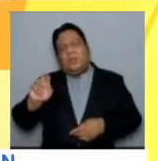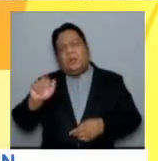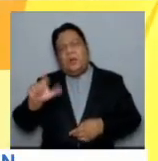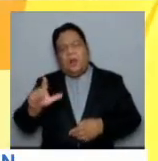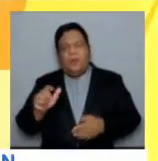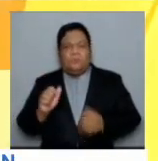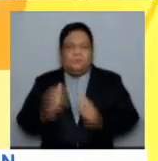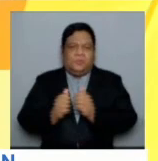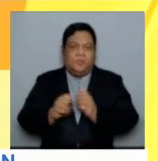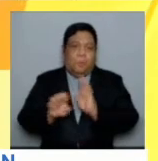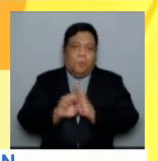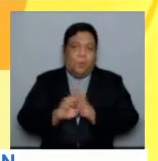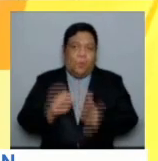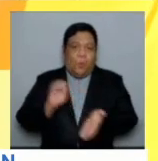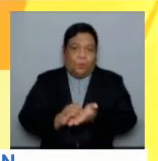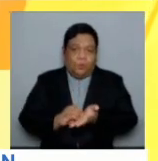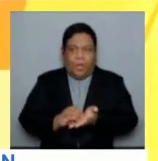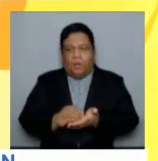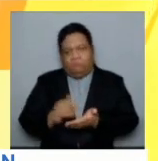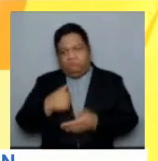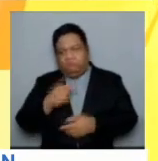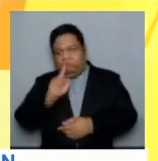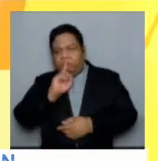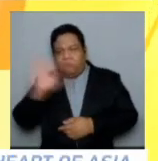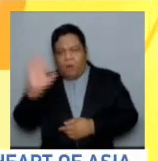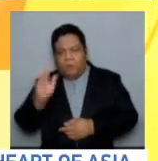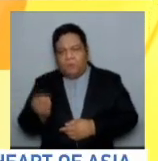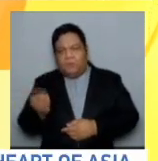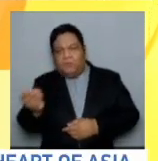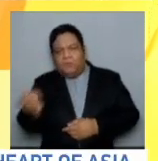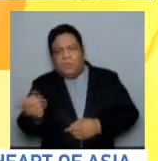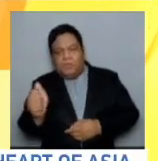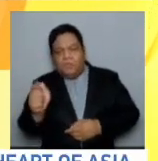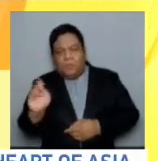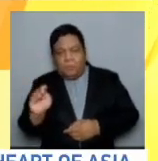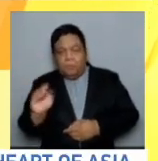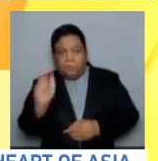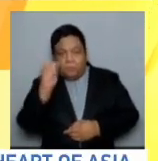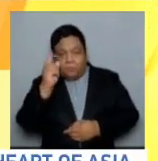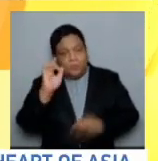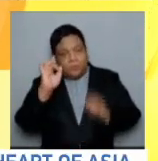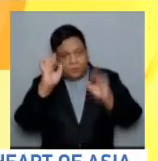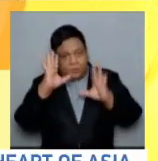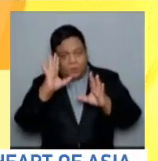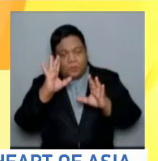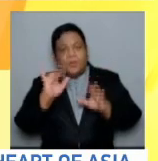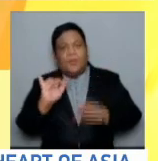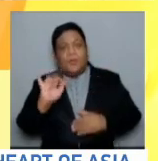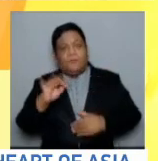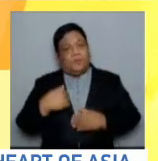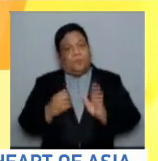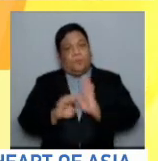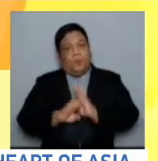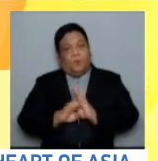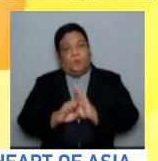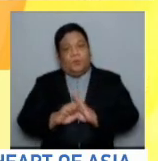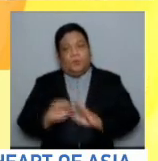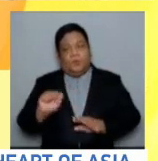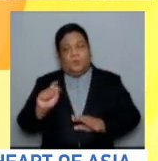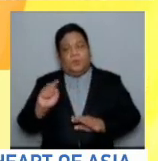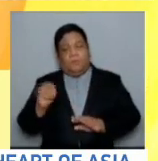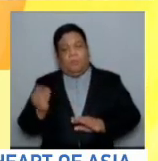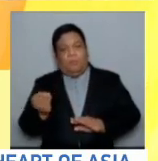naman on both sides yung pagbigay ng ATM na yan para dun sa umutang. Naku, baka mamaya mapunta sa maling kamay